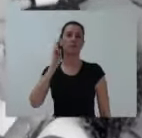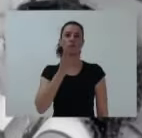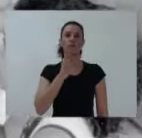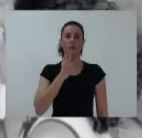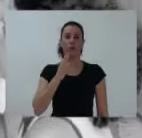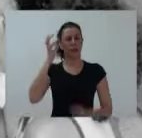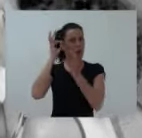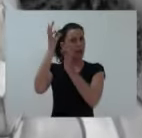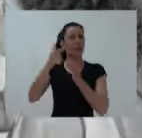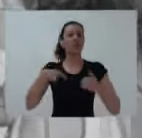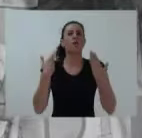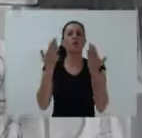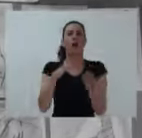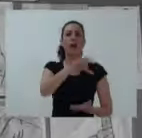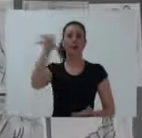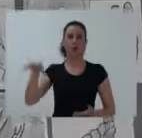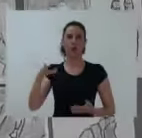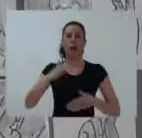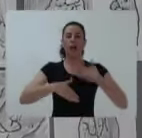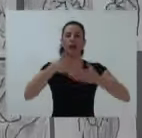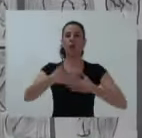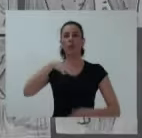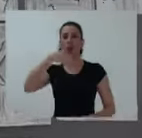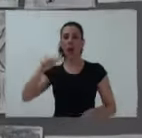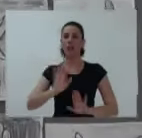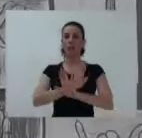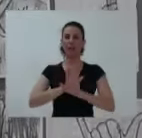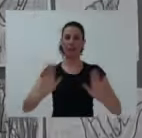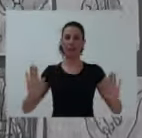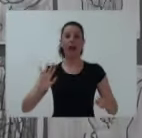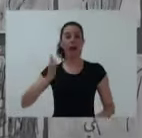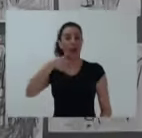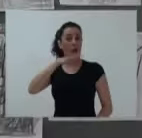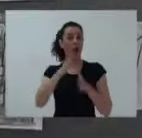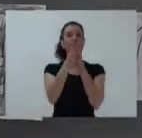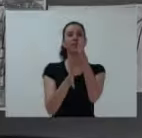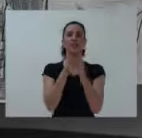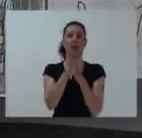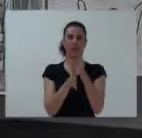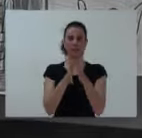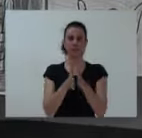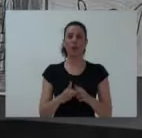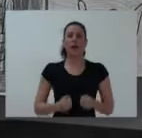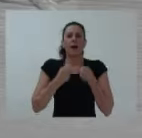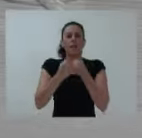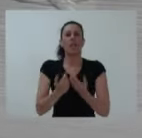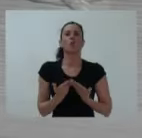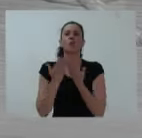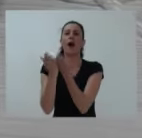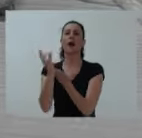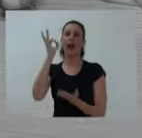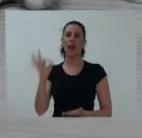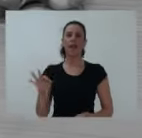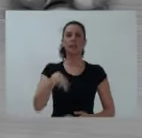بالأشخاص الصم وتهدف إلى مساعدتهم على تطوير لغتهم الطبيعية أي لغات الإشارة وإلى